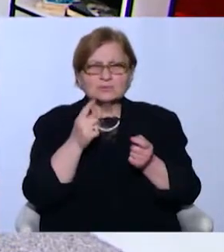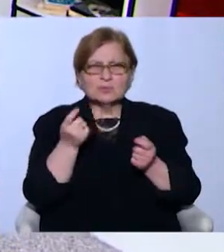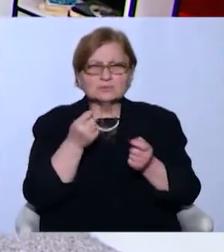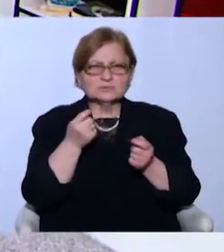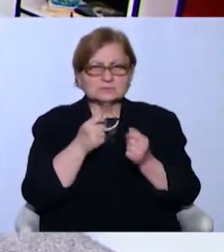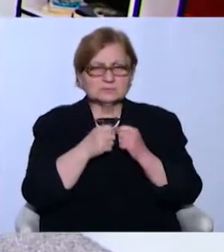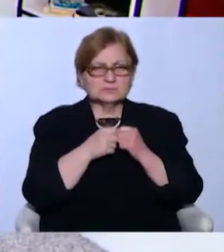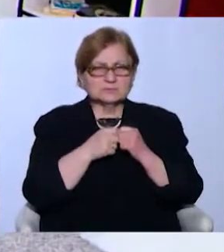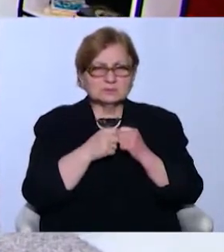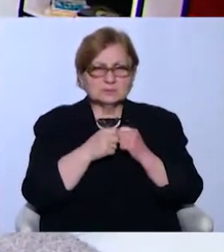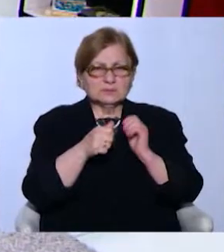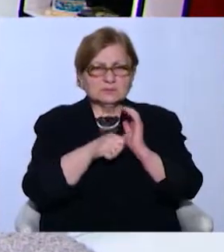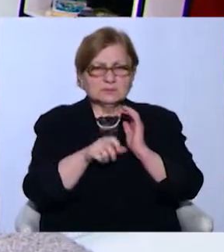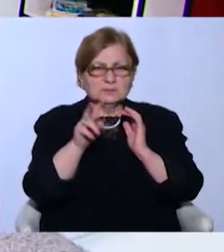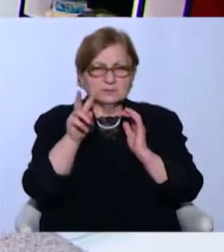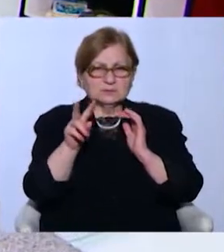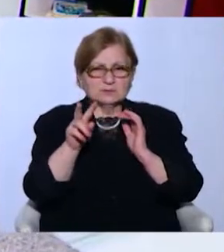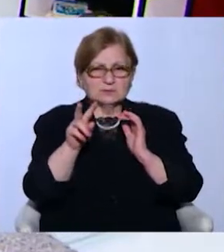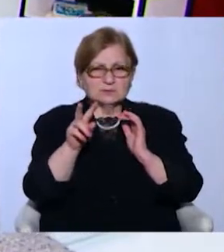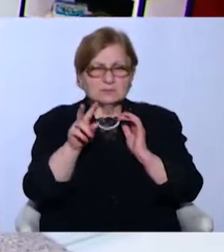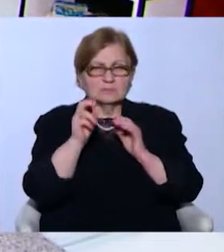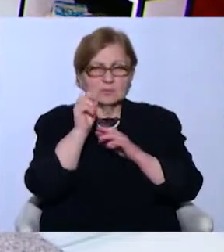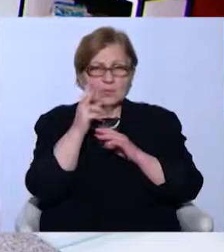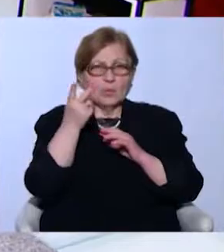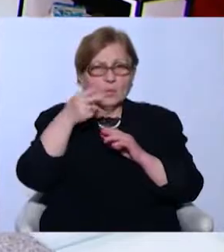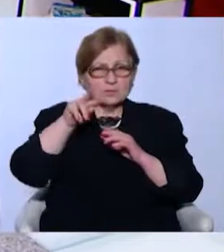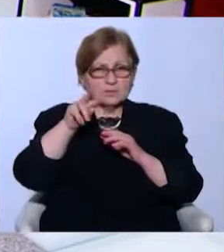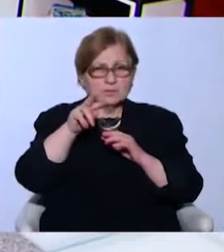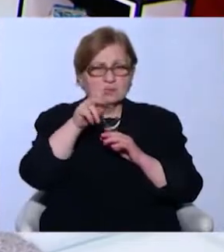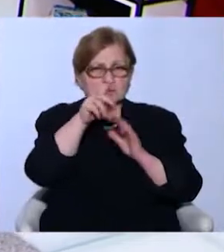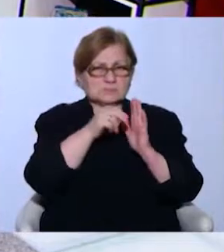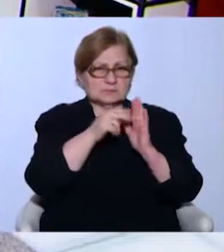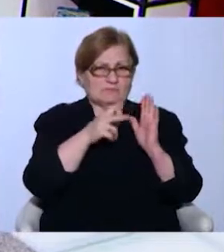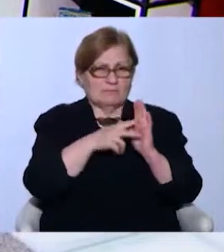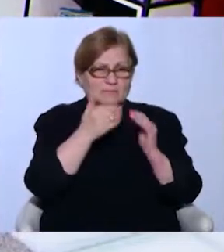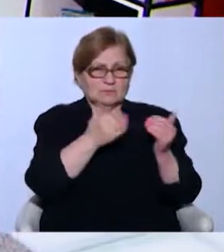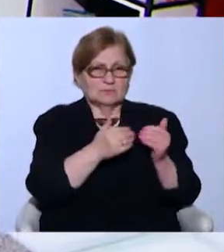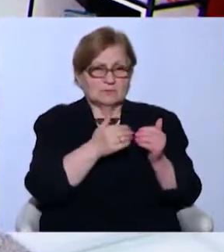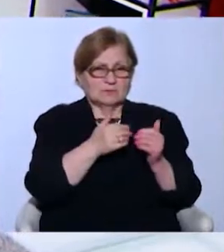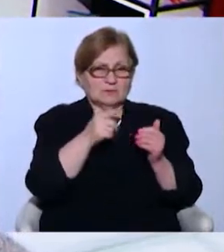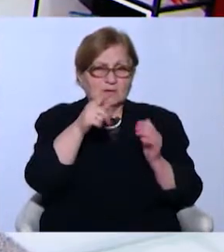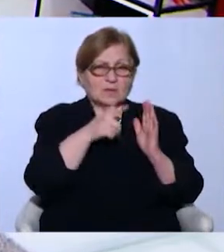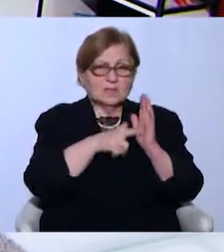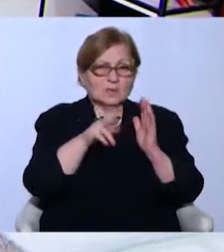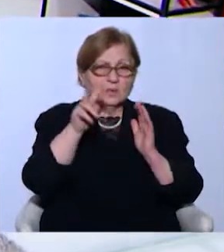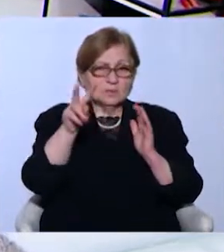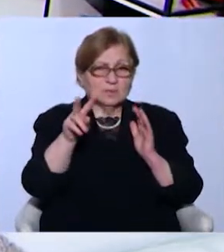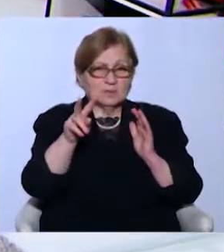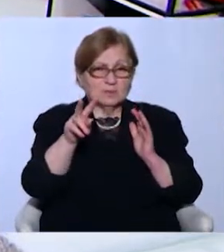იმიტომ რომ 62 12 თუ ავიღებ 2ჯერ, ისიც 18-ის ჯერადი იქნება. აქ 72 თუ